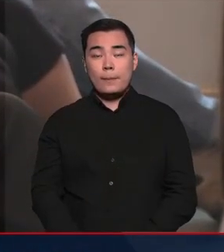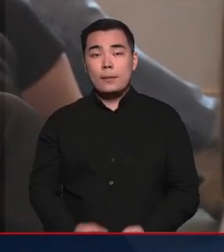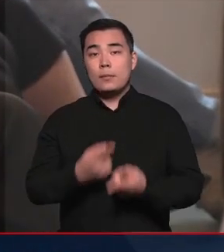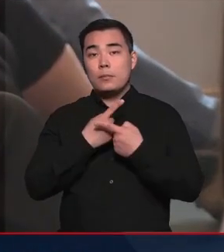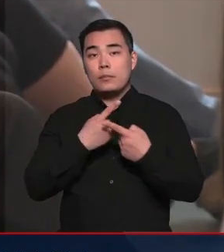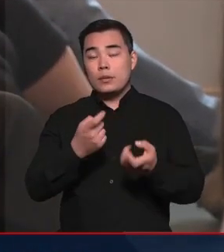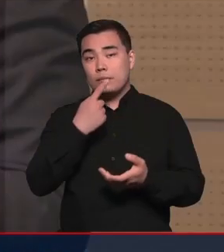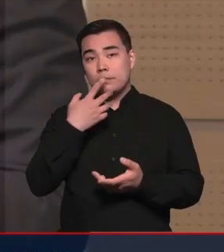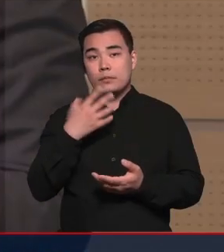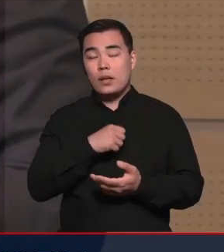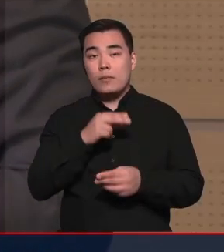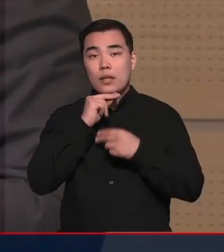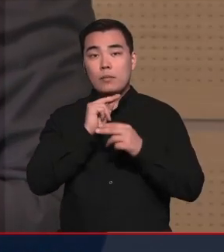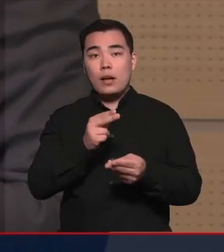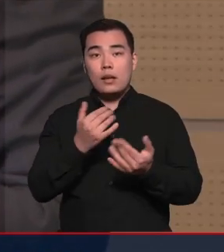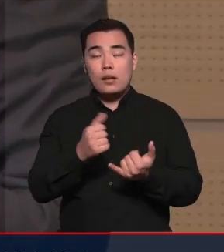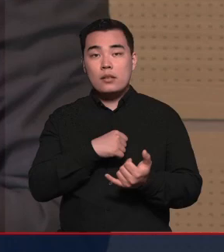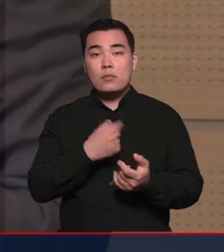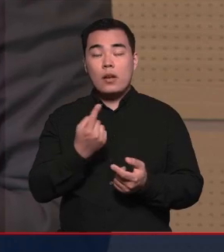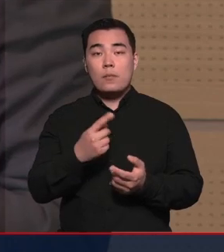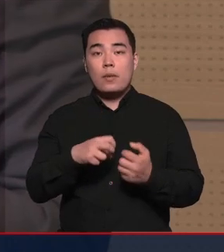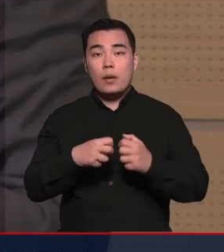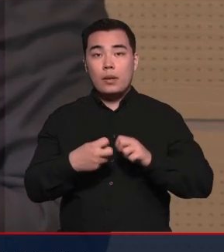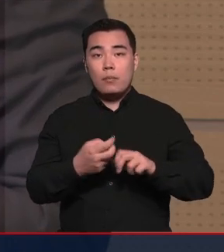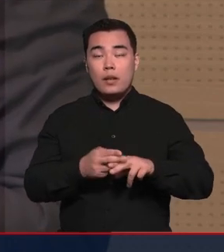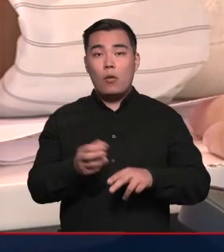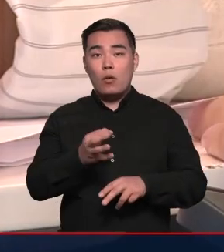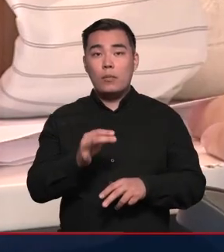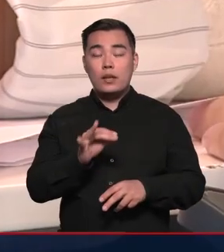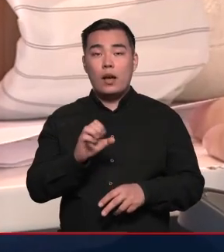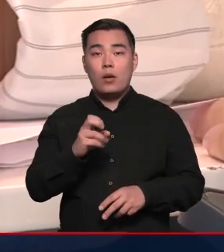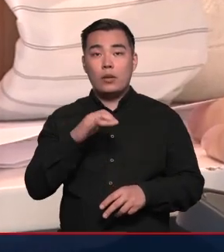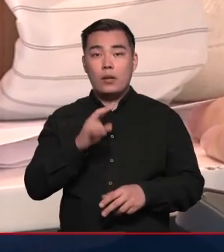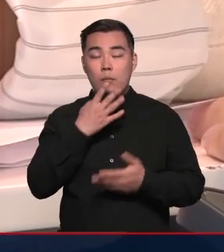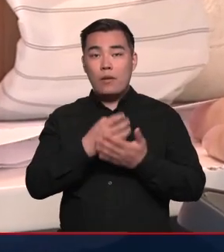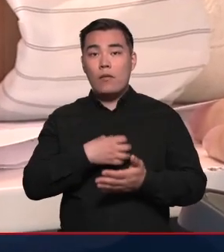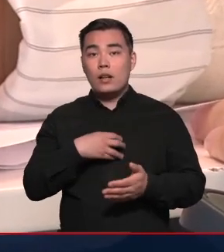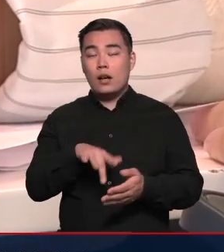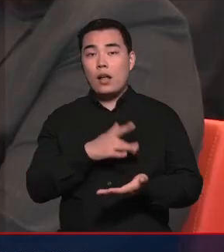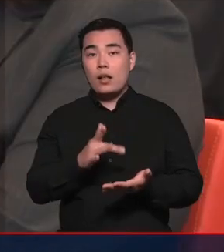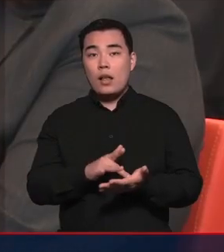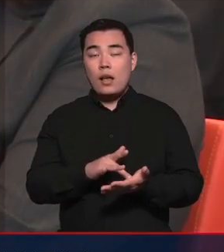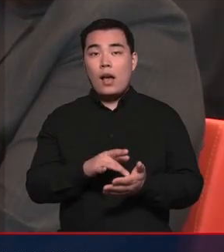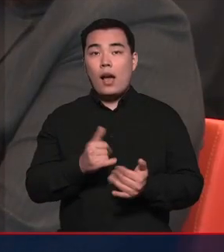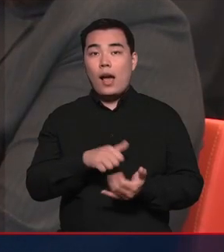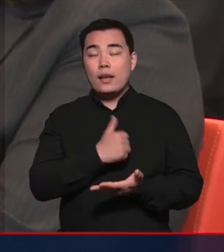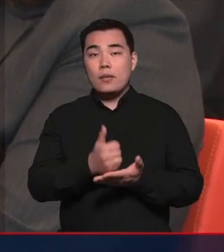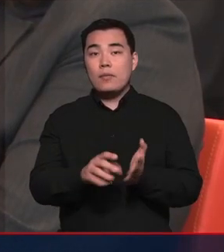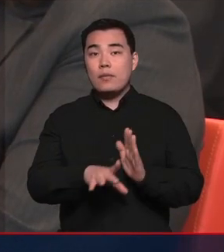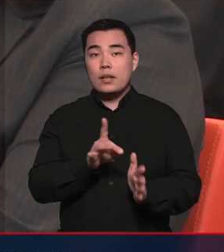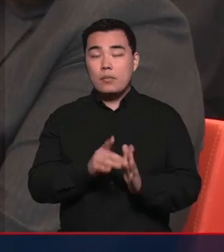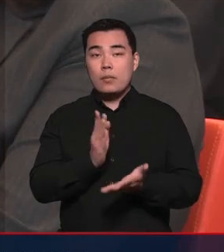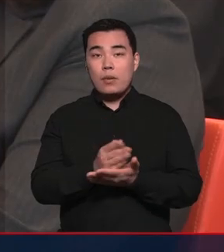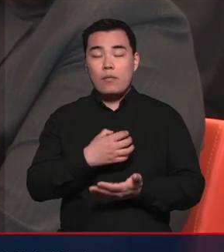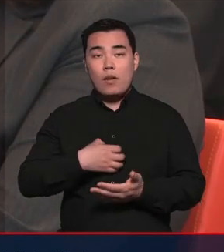Жолдаудағы сарапшылар назар аударған тағы бір мәселе ол аудан және облыстық маңызы бар қалалардың әкімдерін сайлау мәселесі.